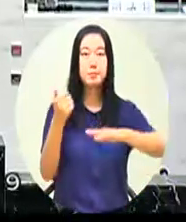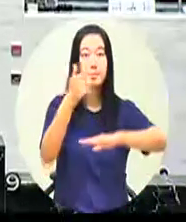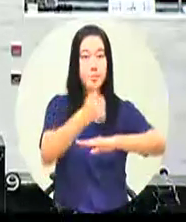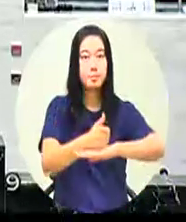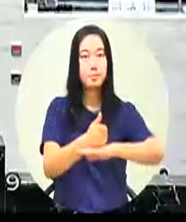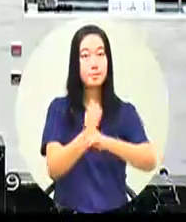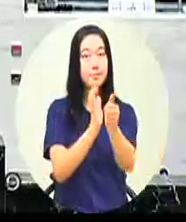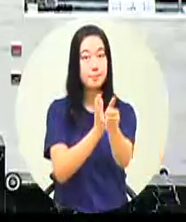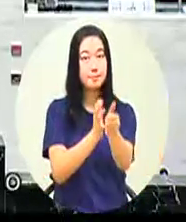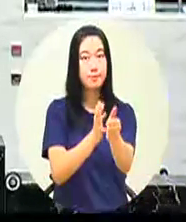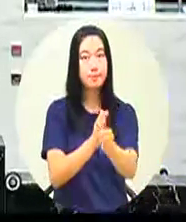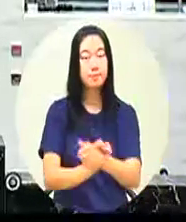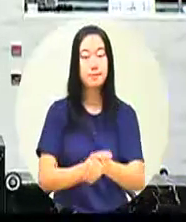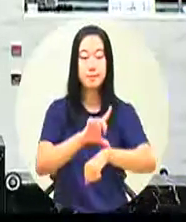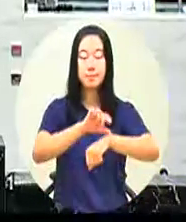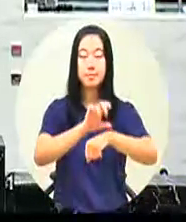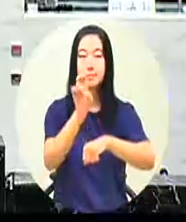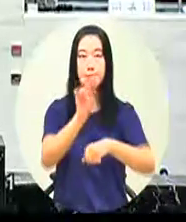20分钟。